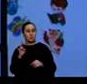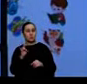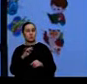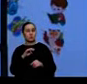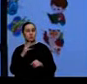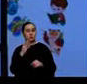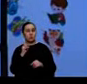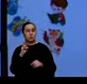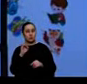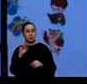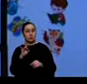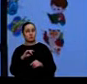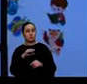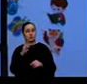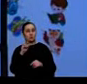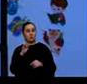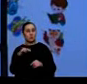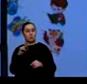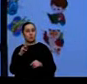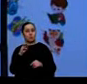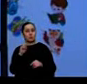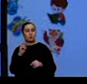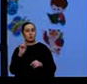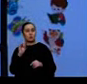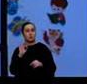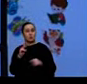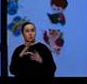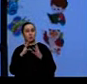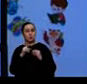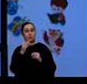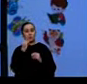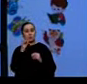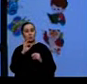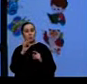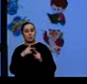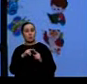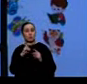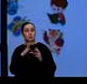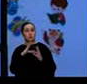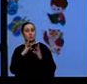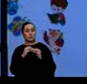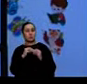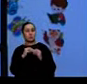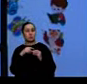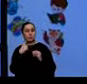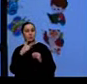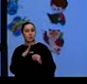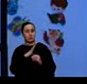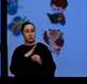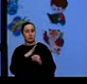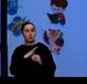non, shakar, qand, makaron kabi oziq-ovqat mahsulotlari haqida